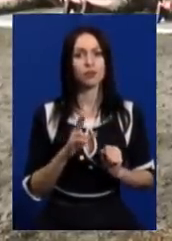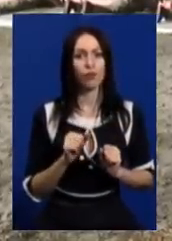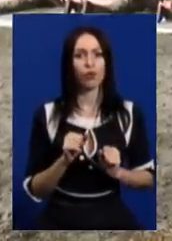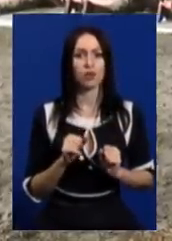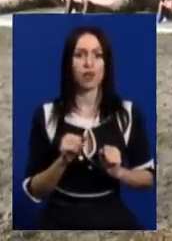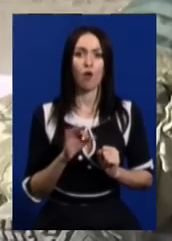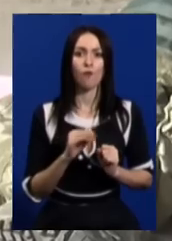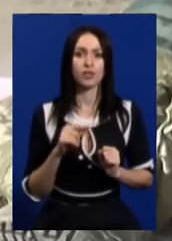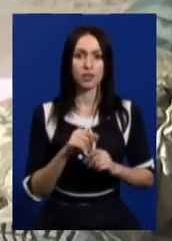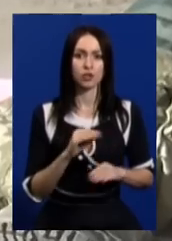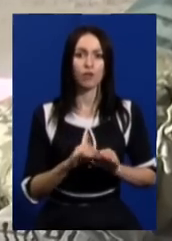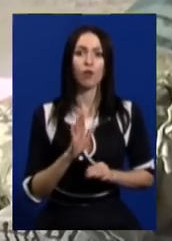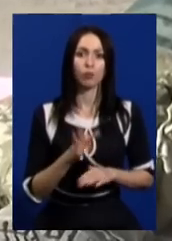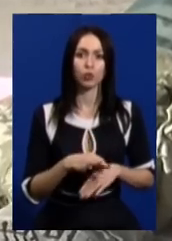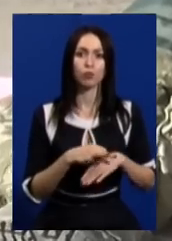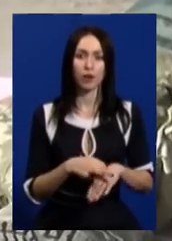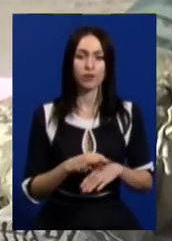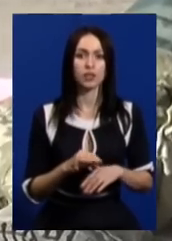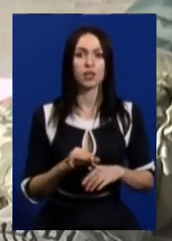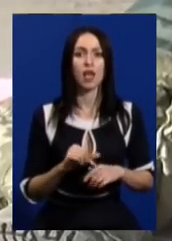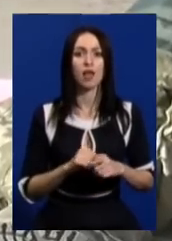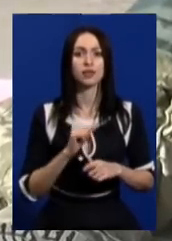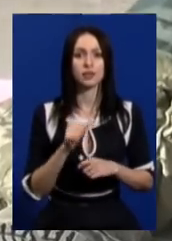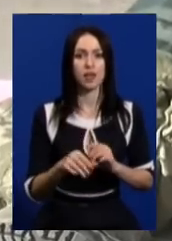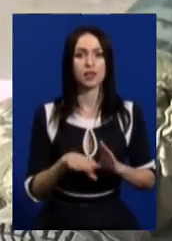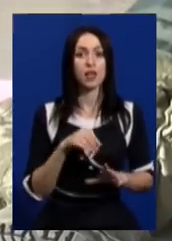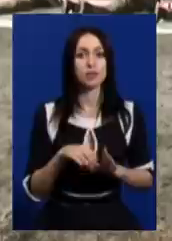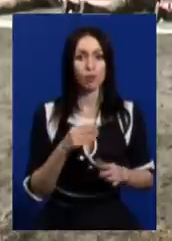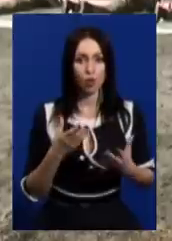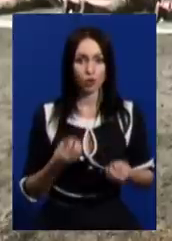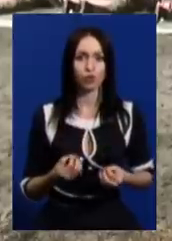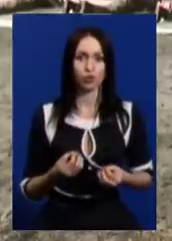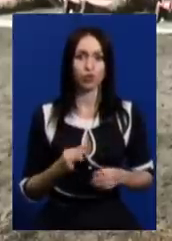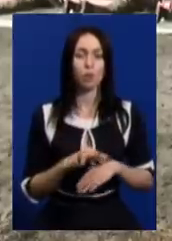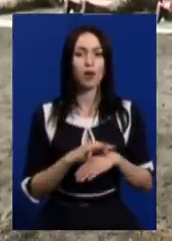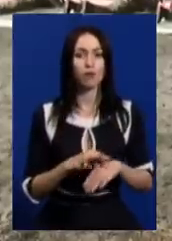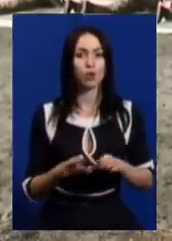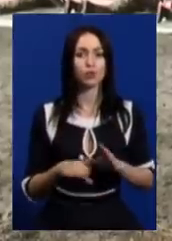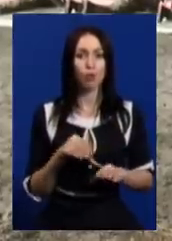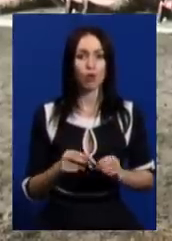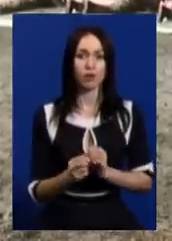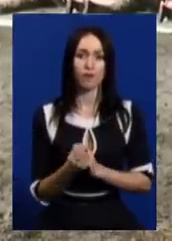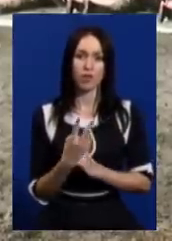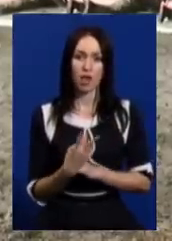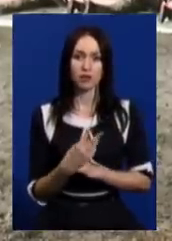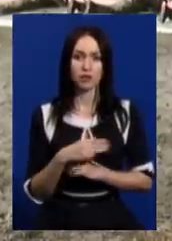офицерским составом будут проведены отдельные сборы еще. Проводятся сборы